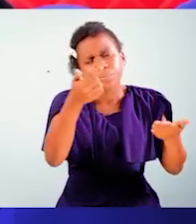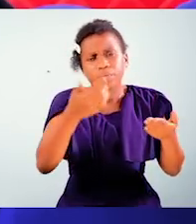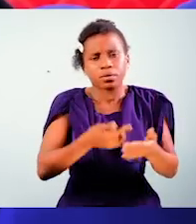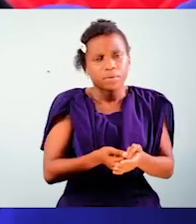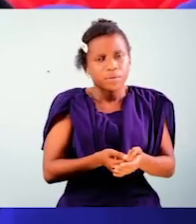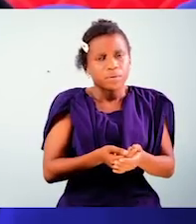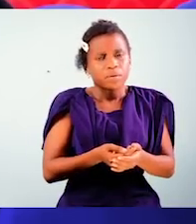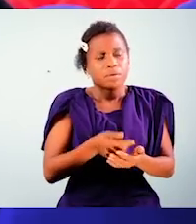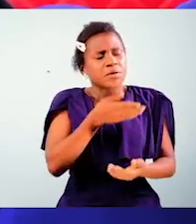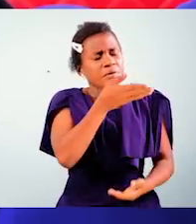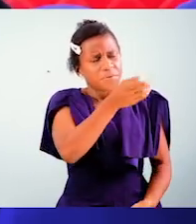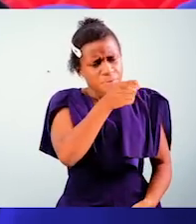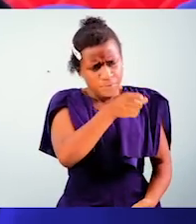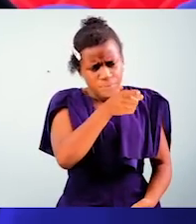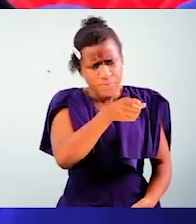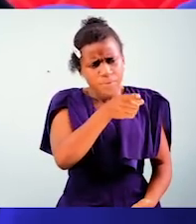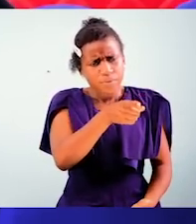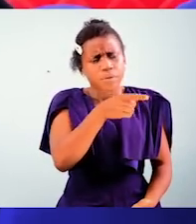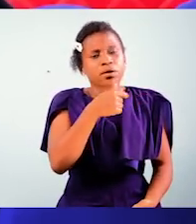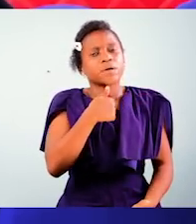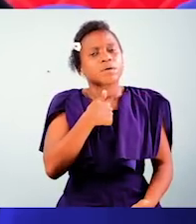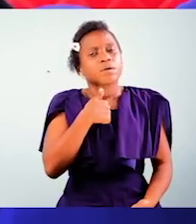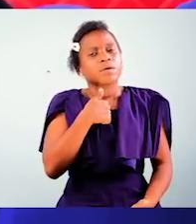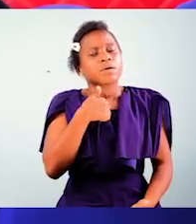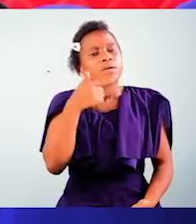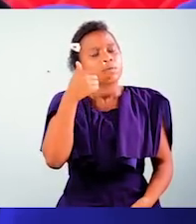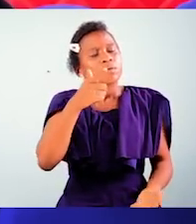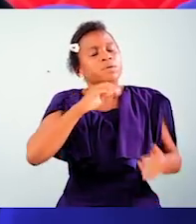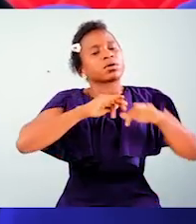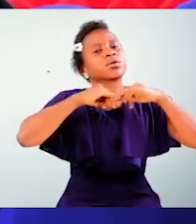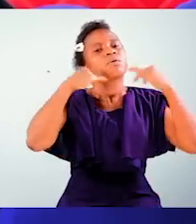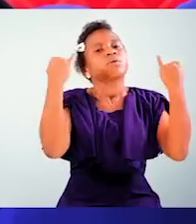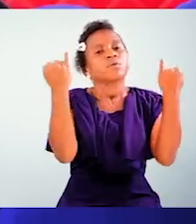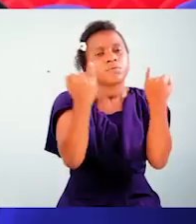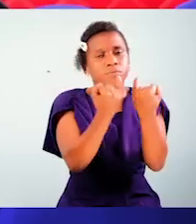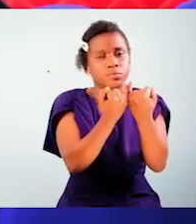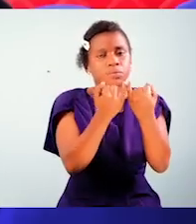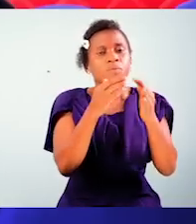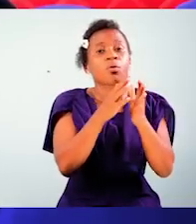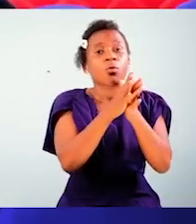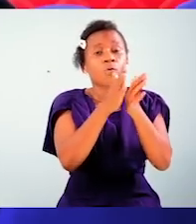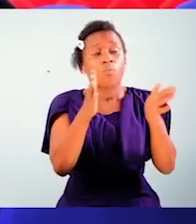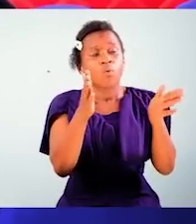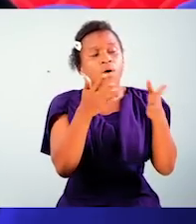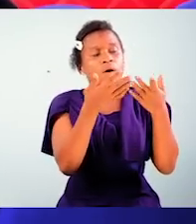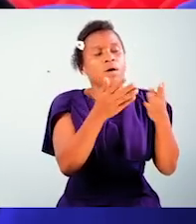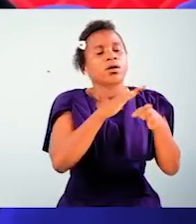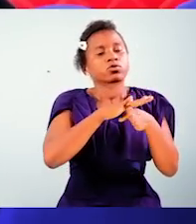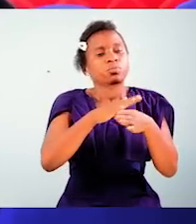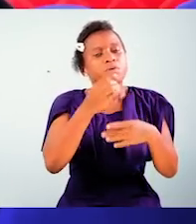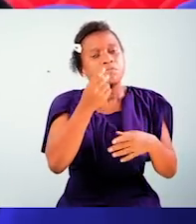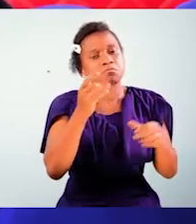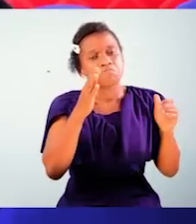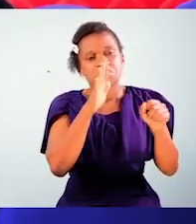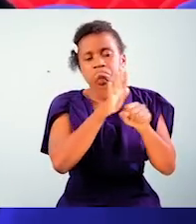hiyo inapelekea unakuwa na taasisi kubwa inayotumia fedha nyingi na inayofanya jambo la msingi, lakini mwisho wa